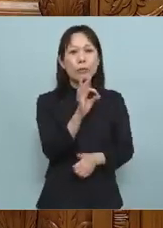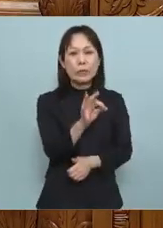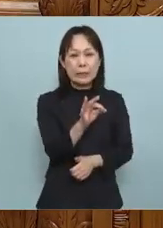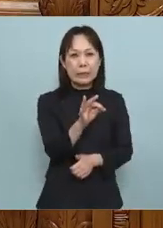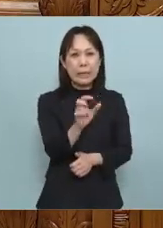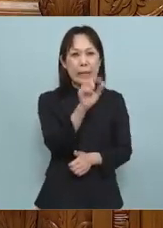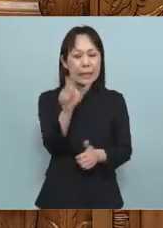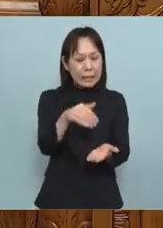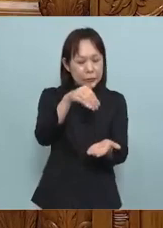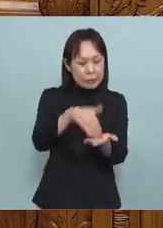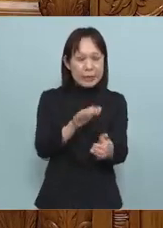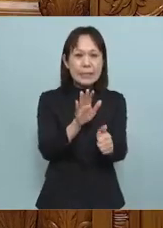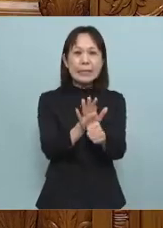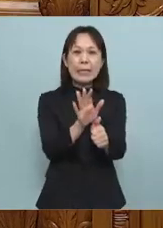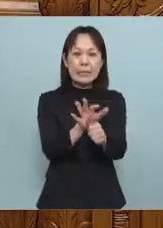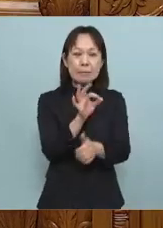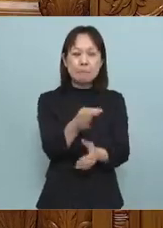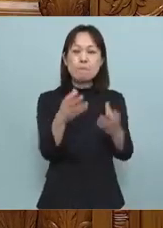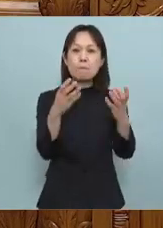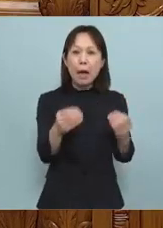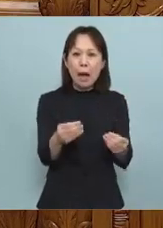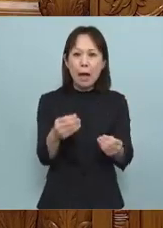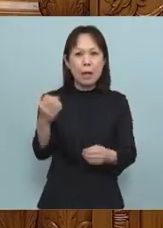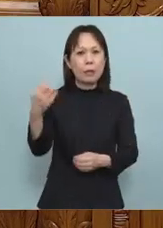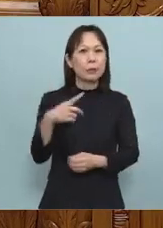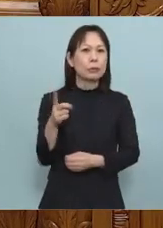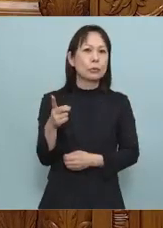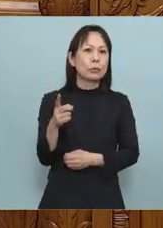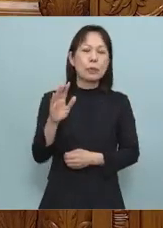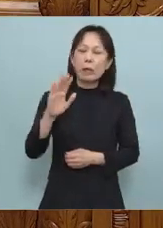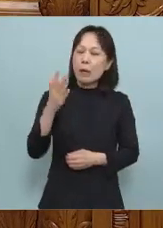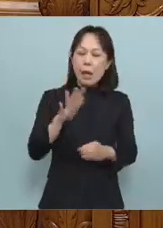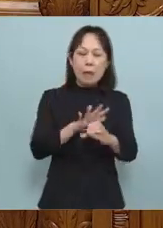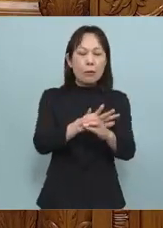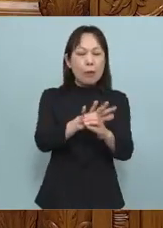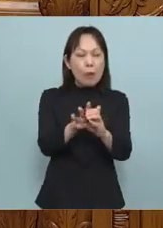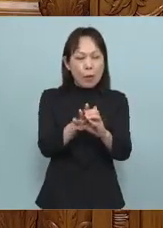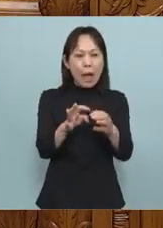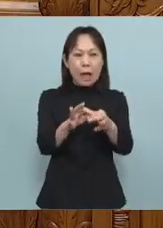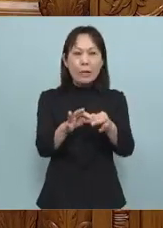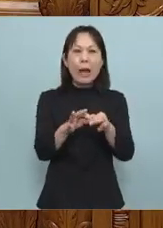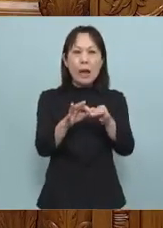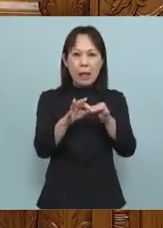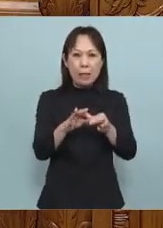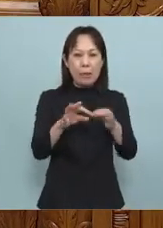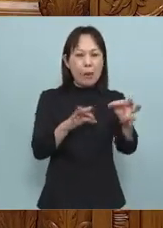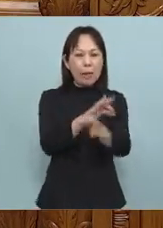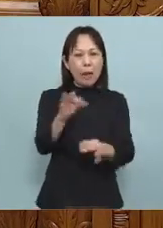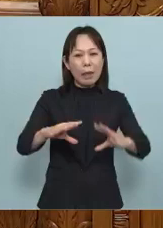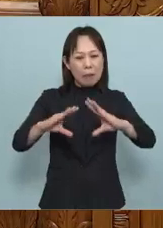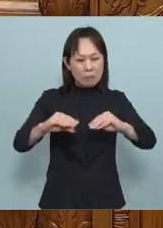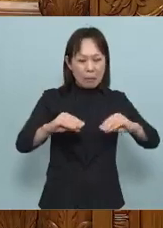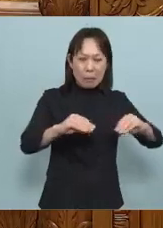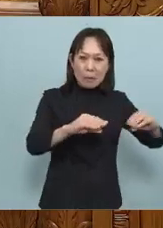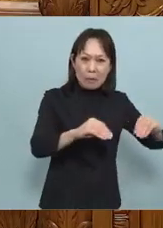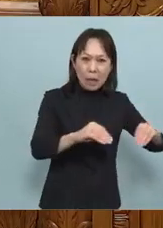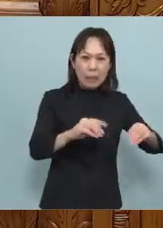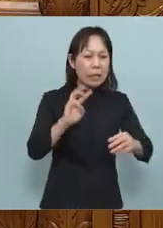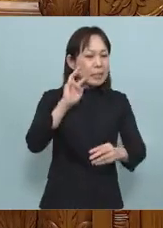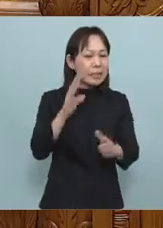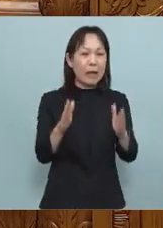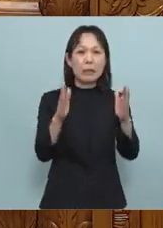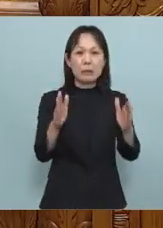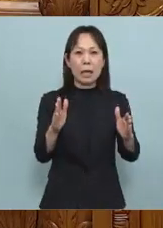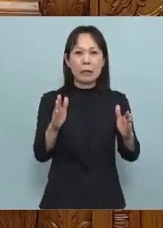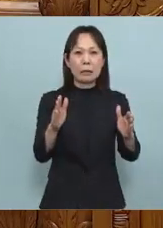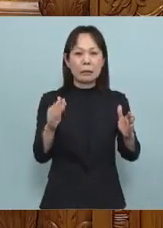で支援したと言いますが、コロナ関連の経営破綻は9月以降、3ヶ月連続で過